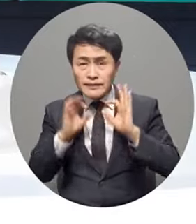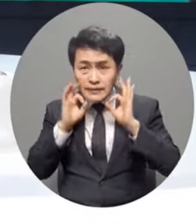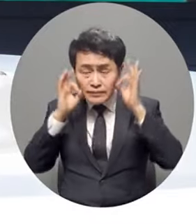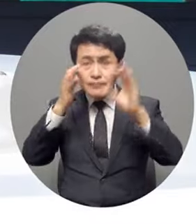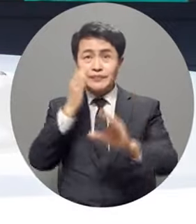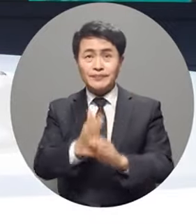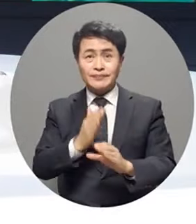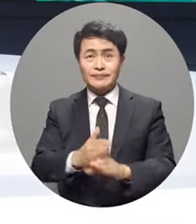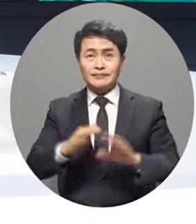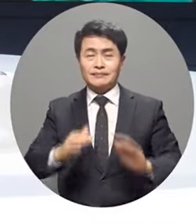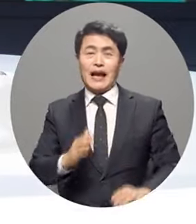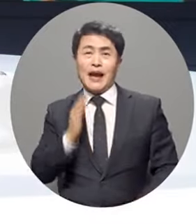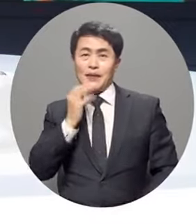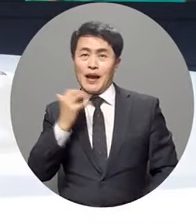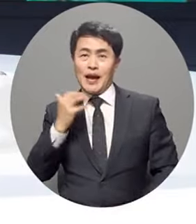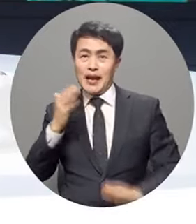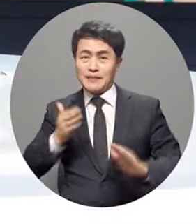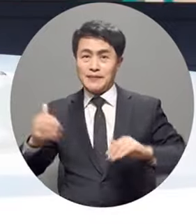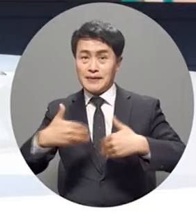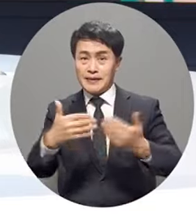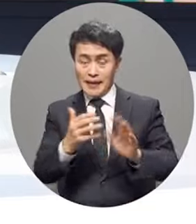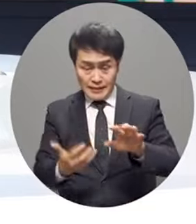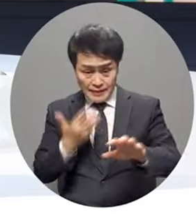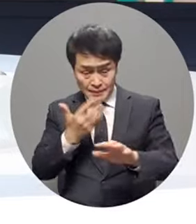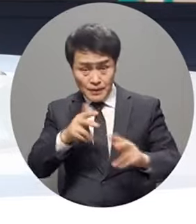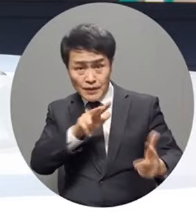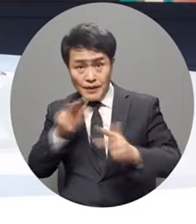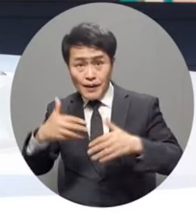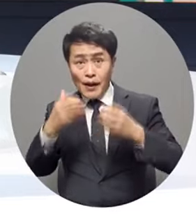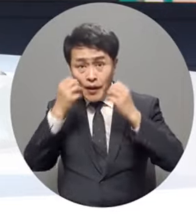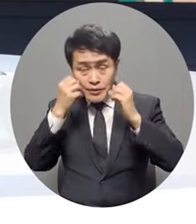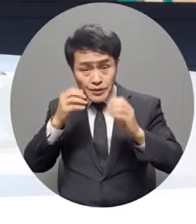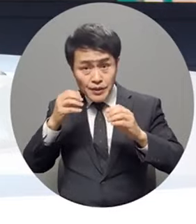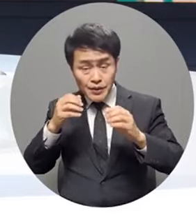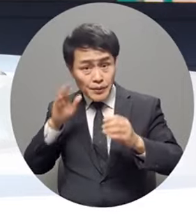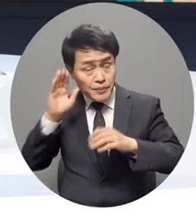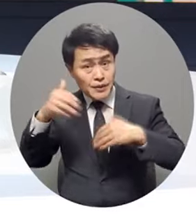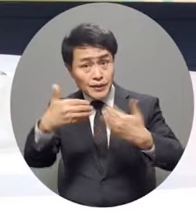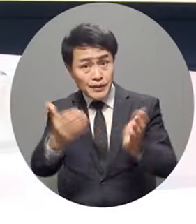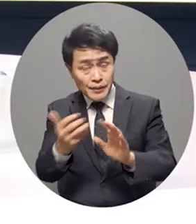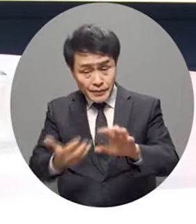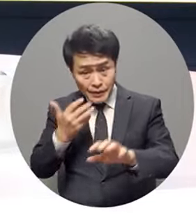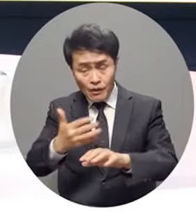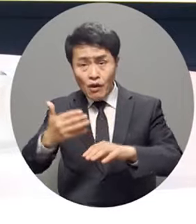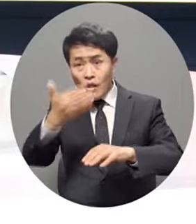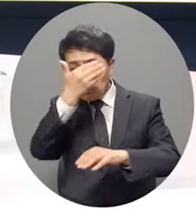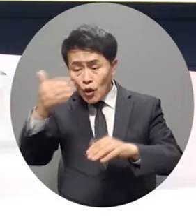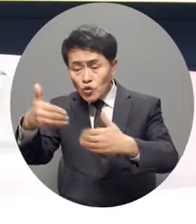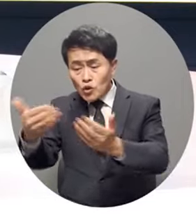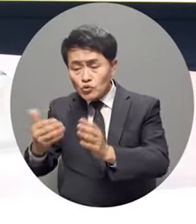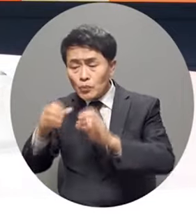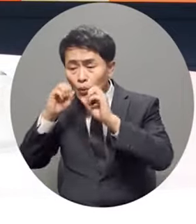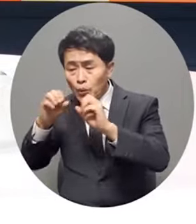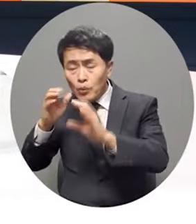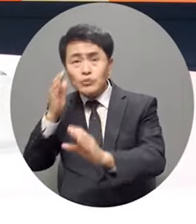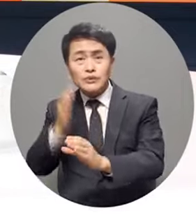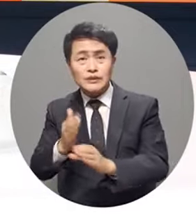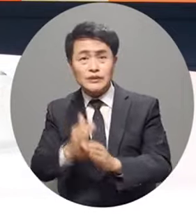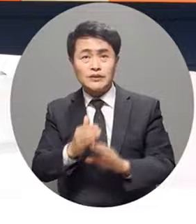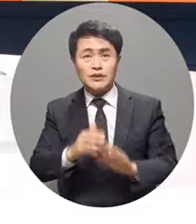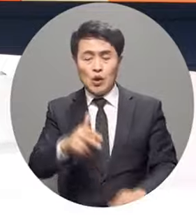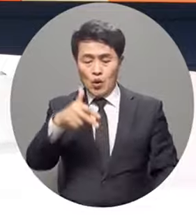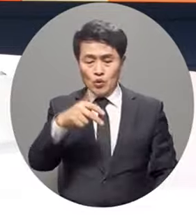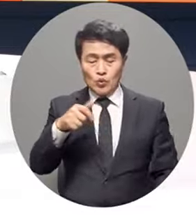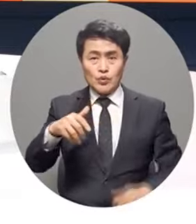있습니다. 녹색정의당은 진보정책협약에, 새로운 미래와 개혁신당은 청년층 공약에 집중했고,